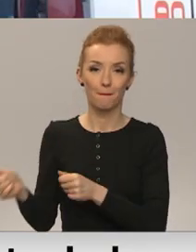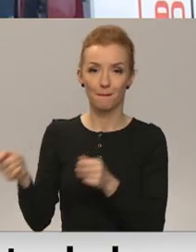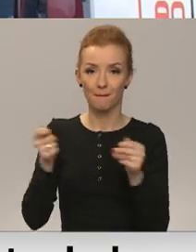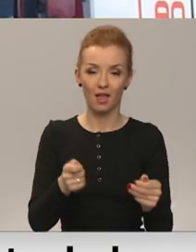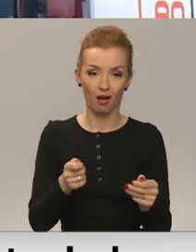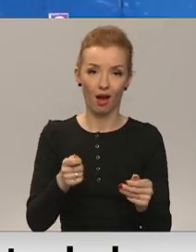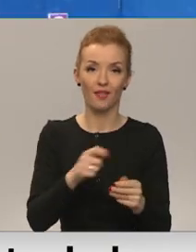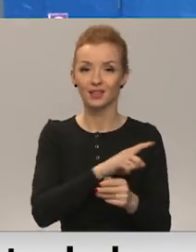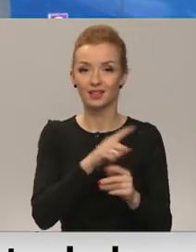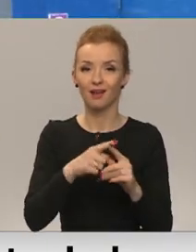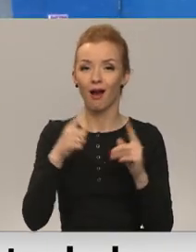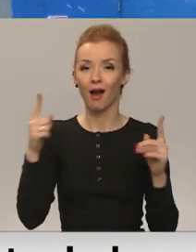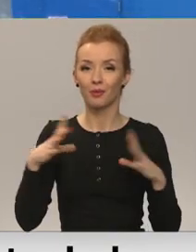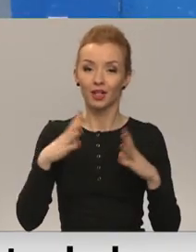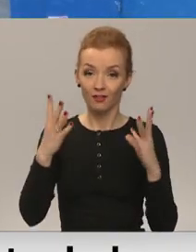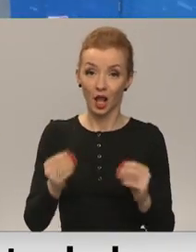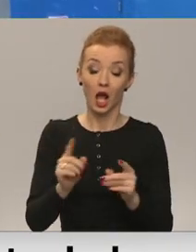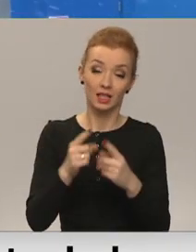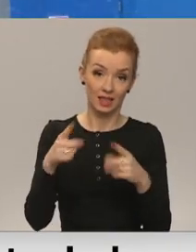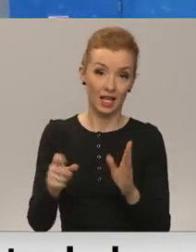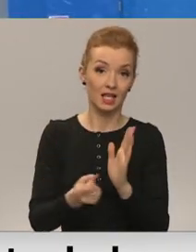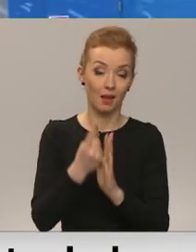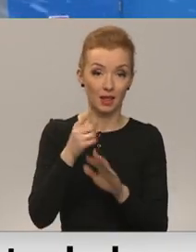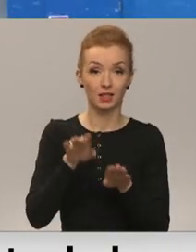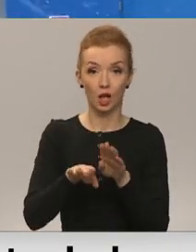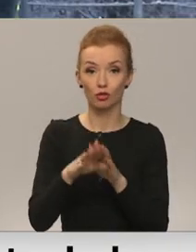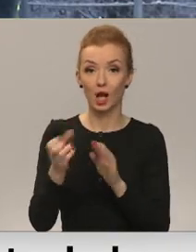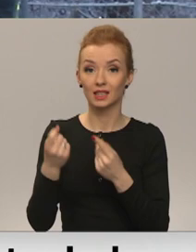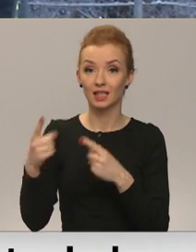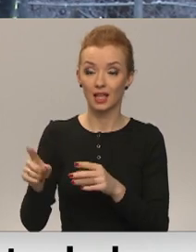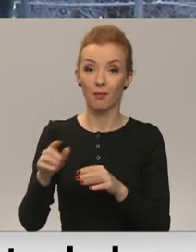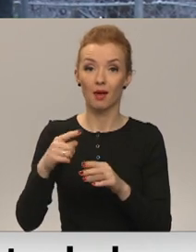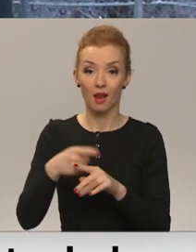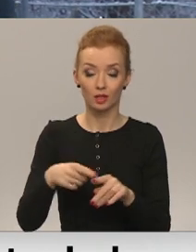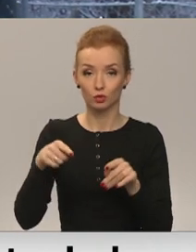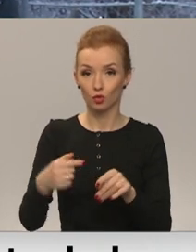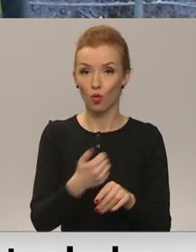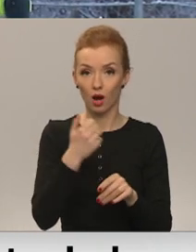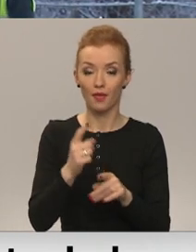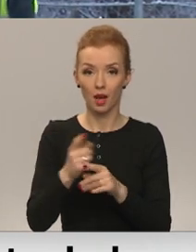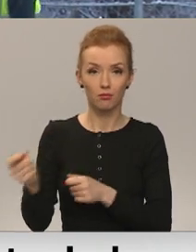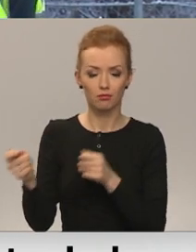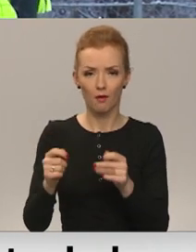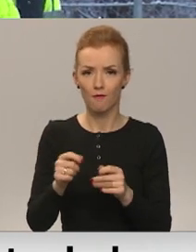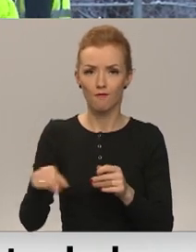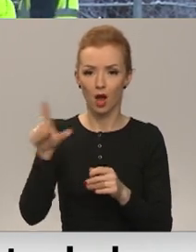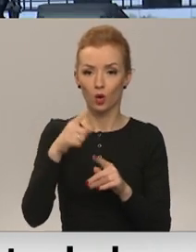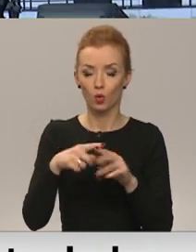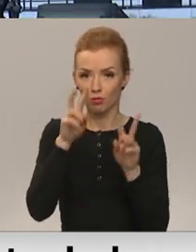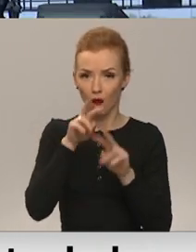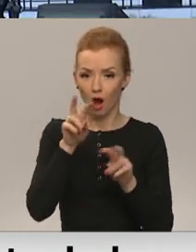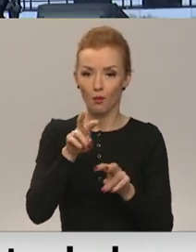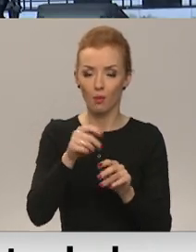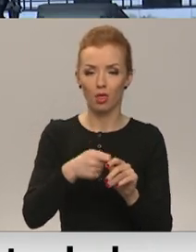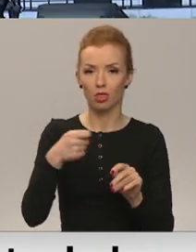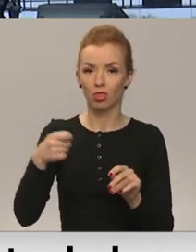garajām brīvdienām. Ir arī daudz citu iemeslu. Salīdzinoši ar citām reizēm, šogad strauji audzis kravu apjoms un pārbaudes mazliet kavē arī aiz vien